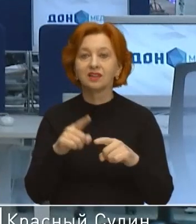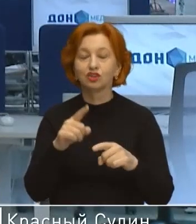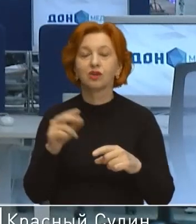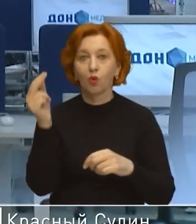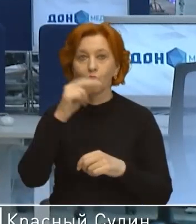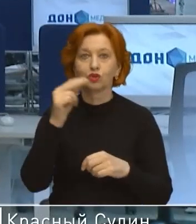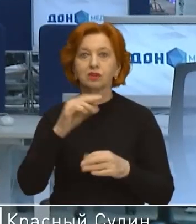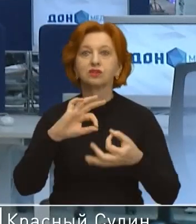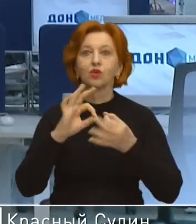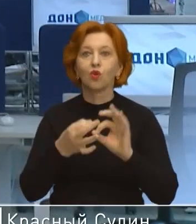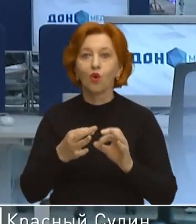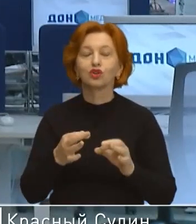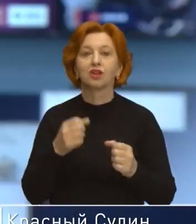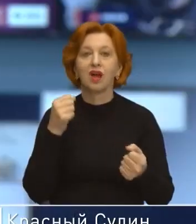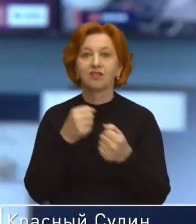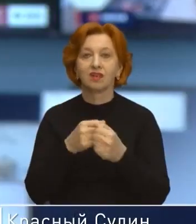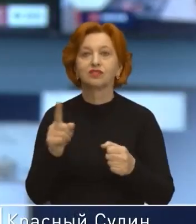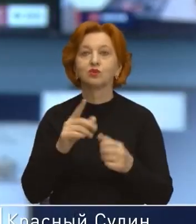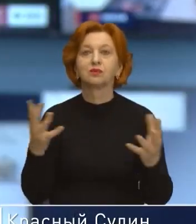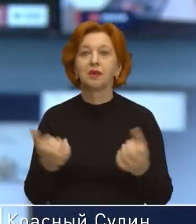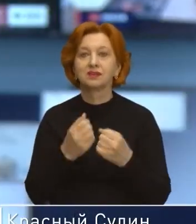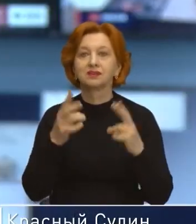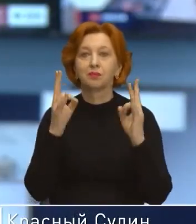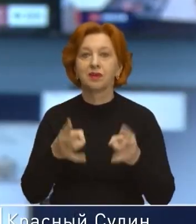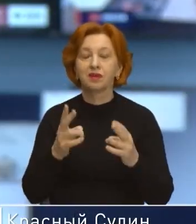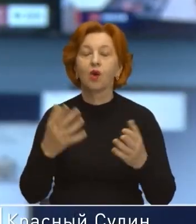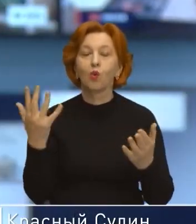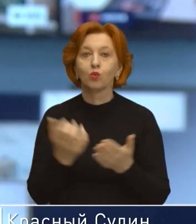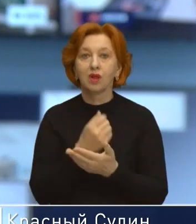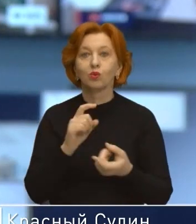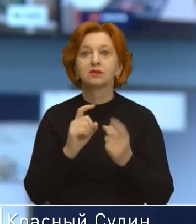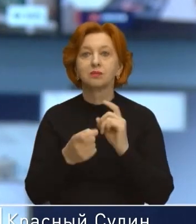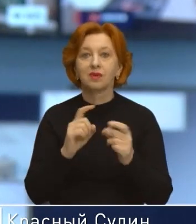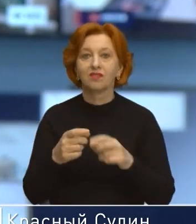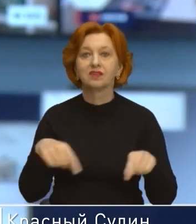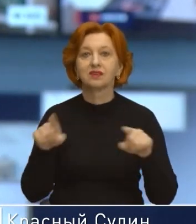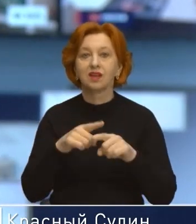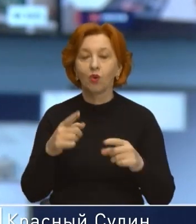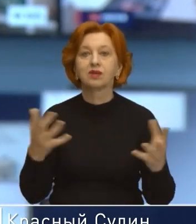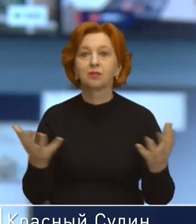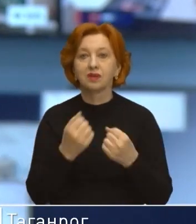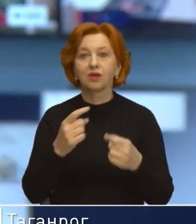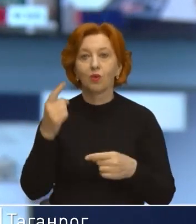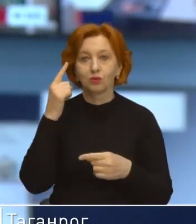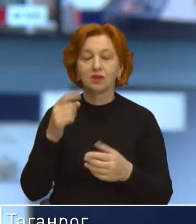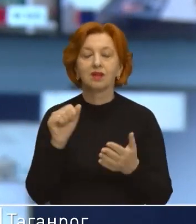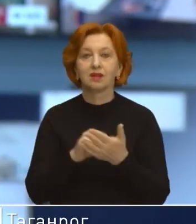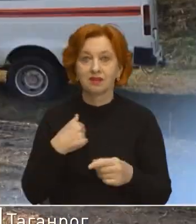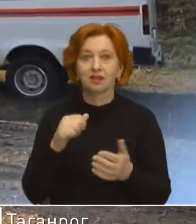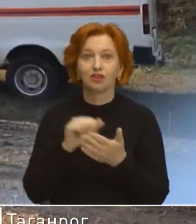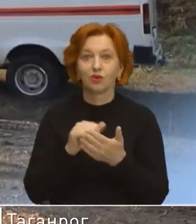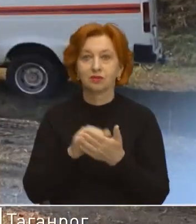предотвратить условную аварию и спасти пострадавших. Удалось ли пожарным справиться с такой спасательной операцией, знает Алина